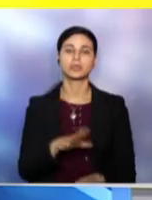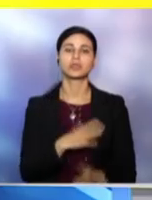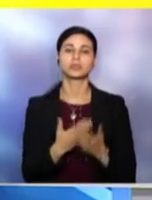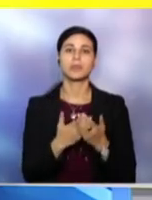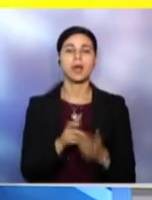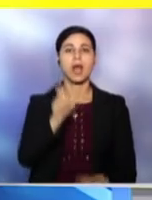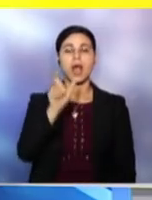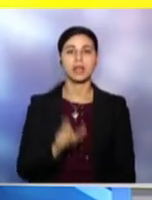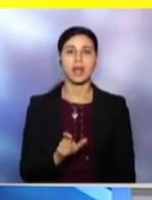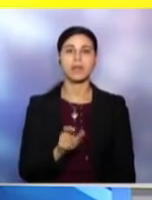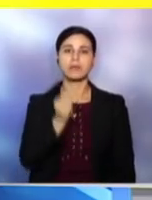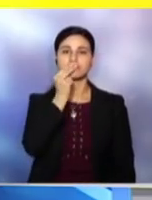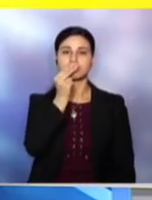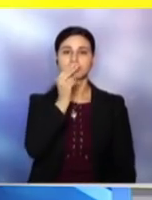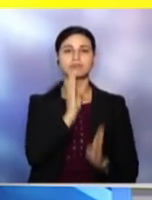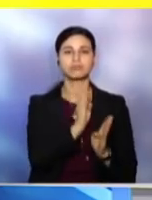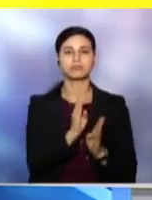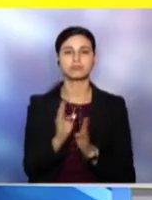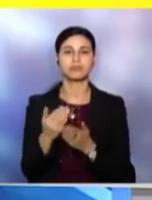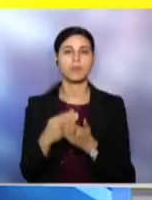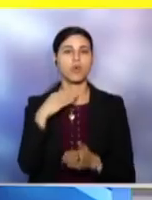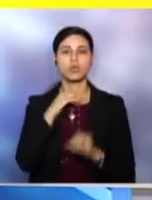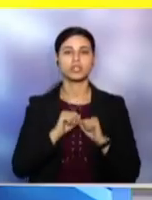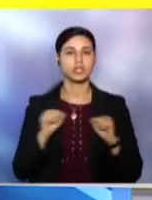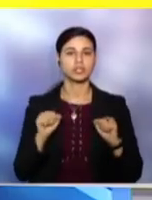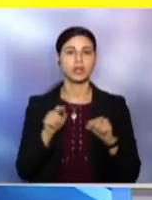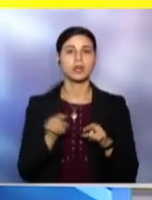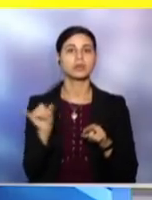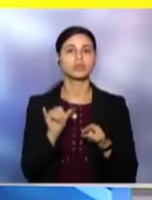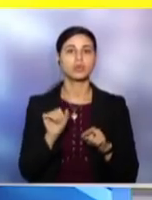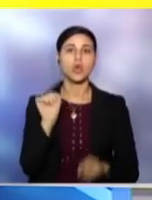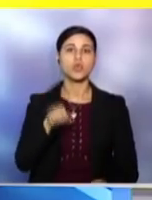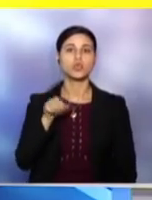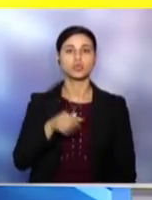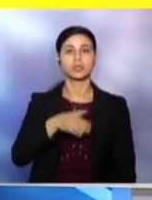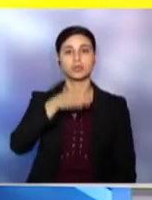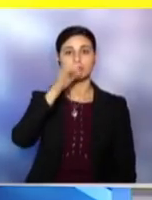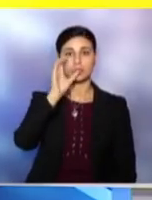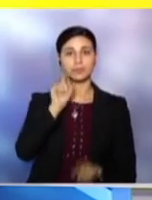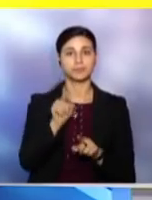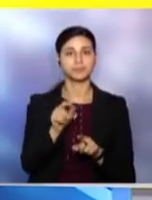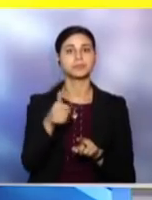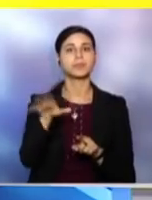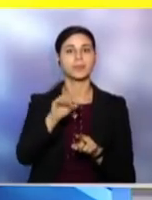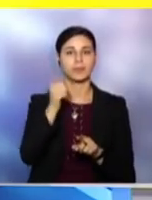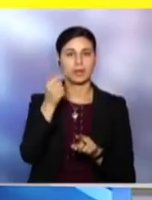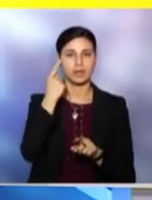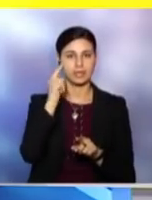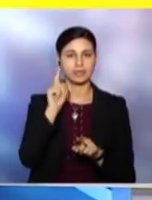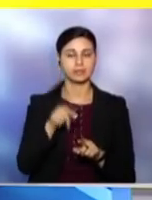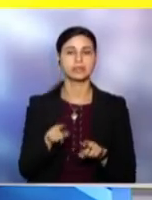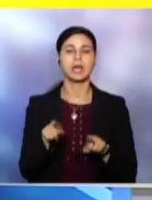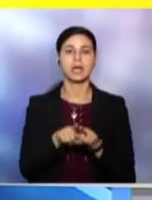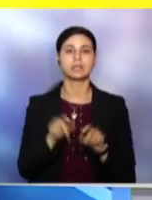ადამიანი ვეგეტარიანელია, ხშირად მეკითხებიან ხოლმე, მათთვის შევსება ხდება ლუდის საფუარით, თუ რა არის ეს, მათ კარგად იციან. აგრეთვე